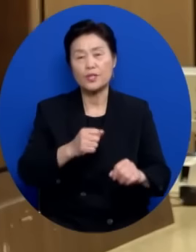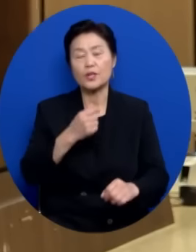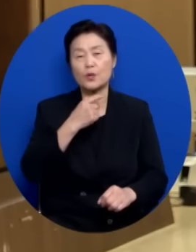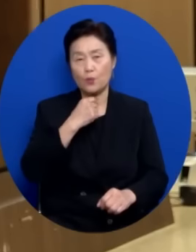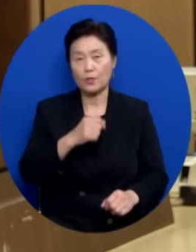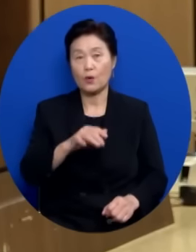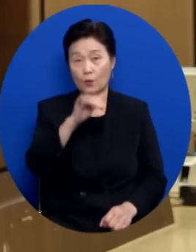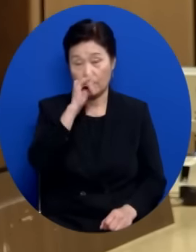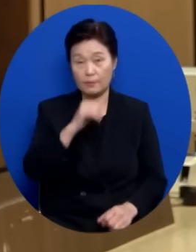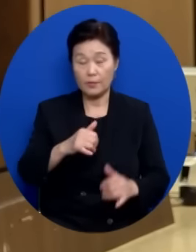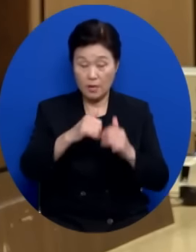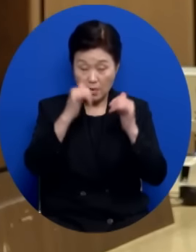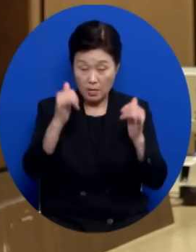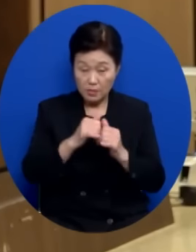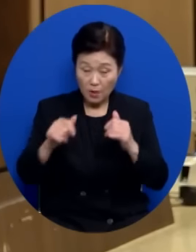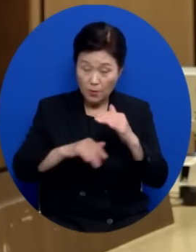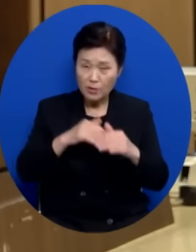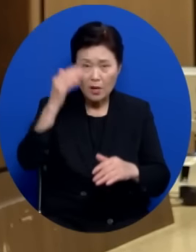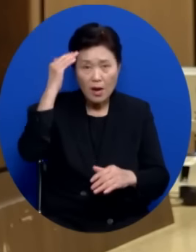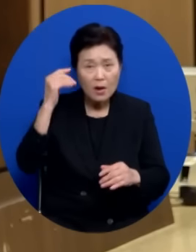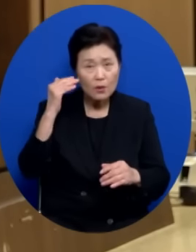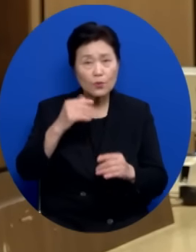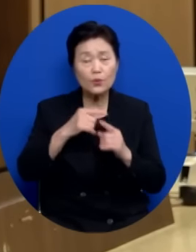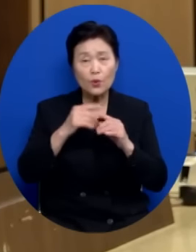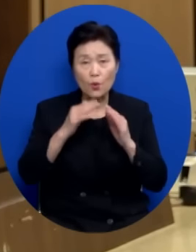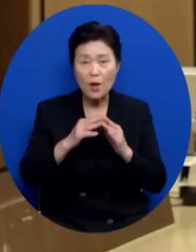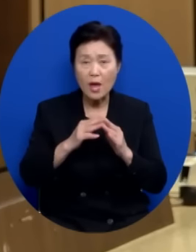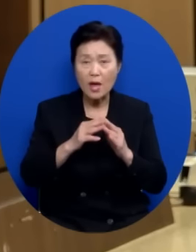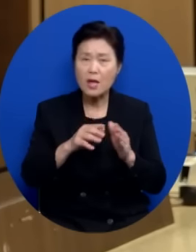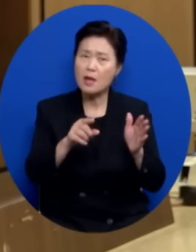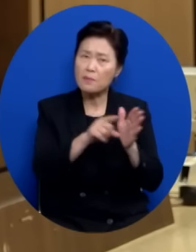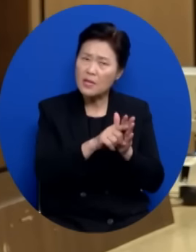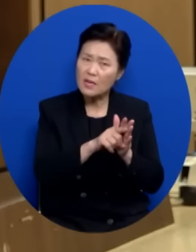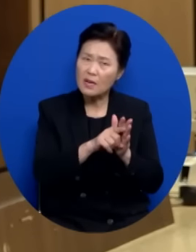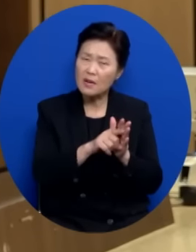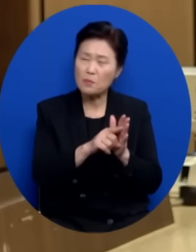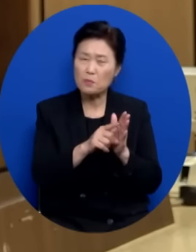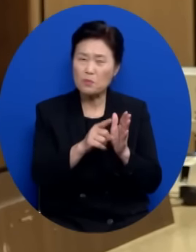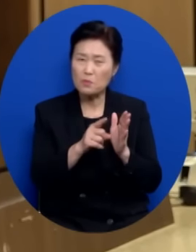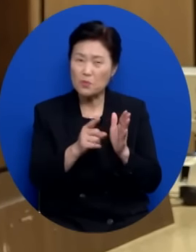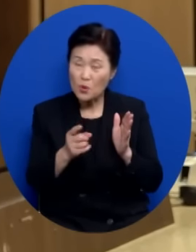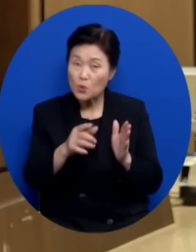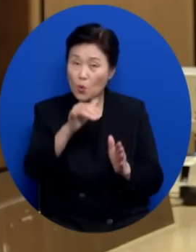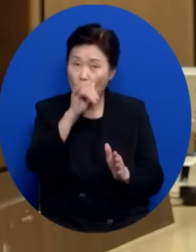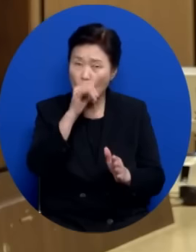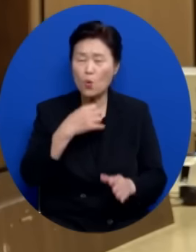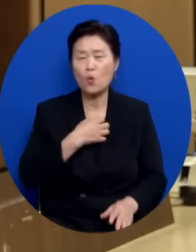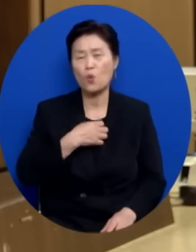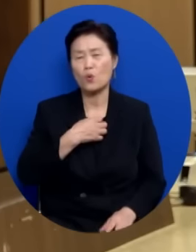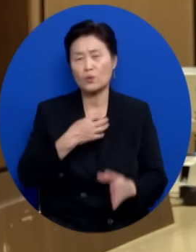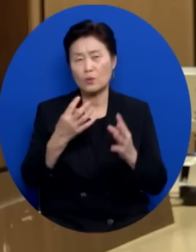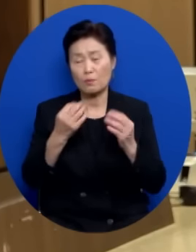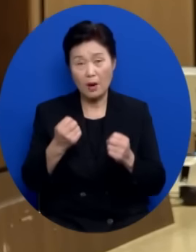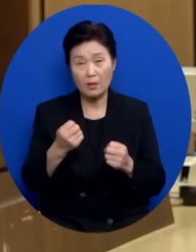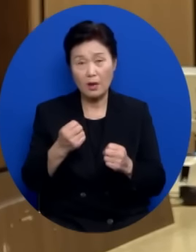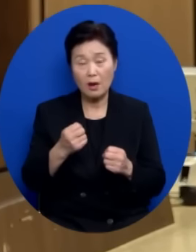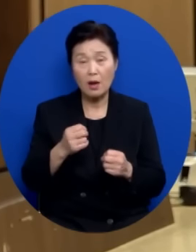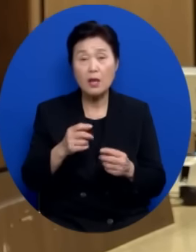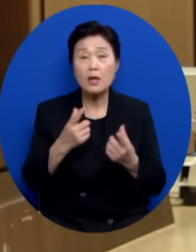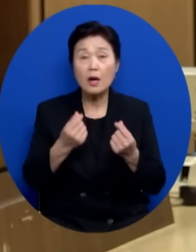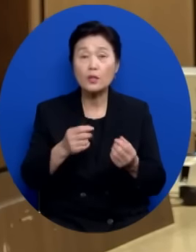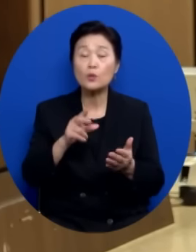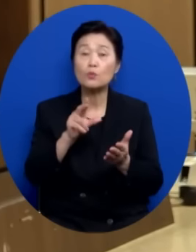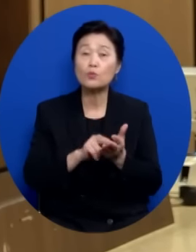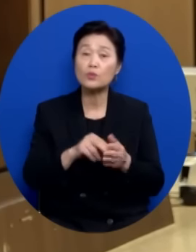우리 사회 안에서 한국교회가 한국교회 신뢰성이 많이 무너지고 있다라는 우려가 있지 않습니까? 이러한 문제 어떻게